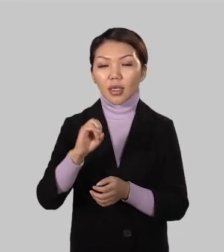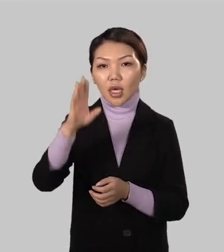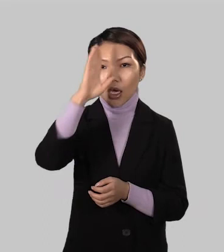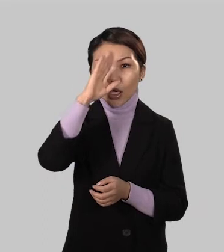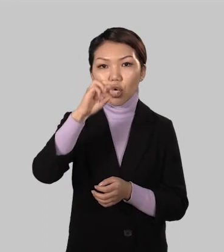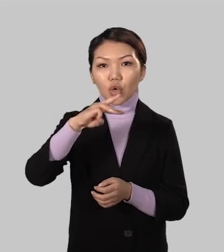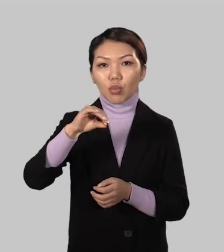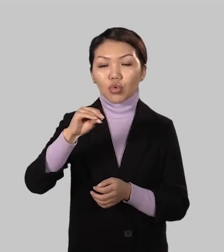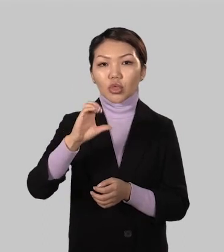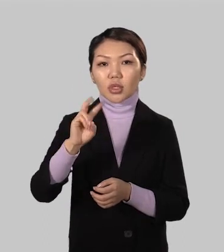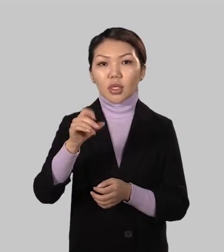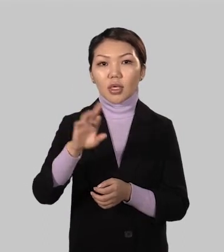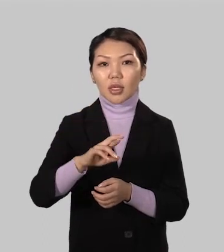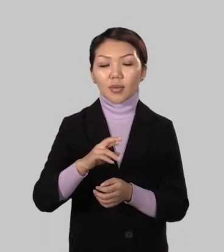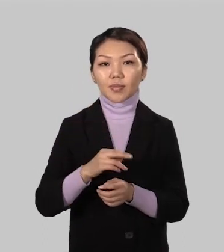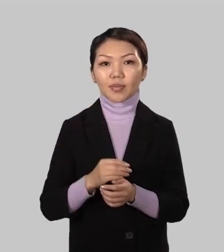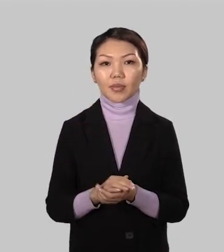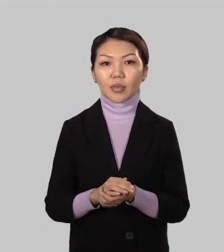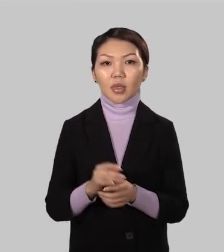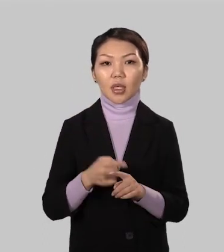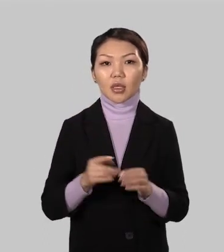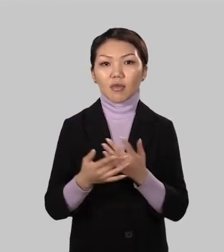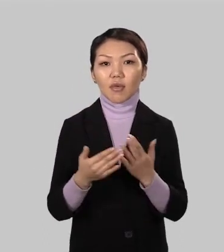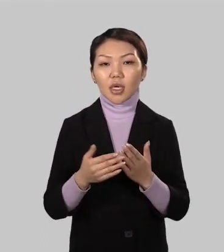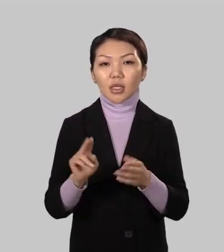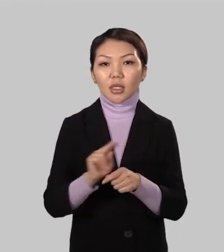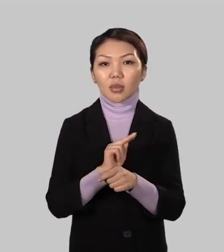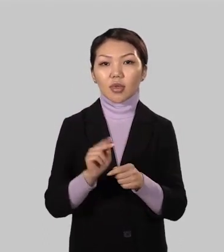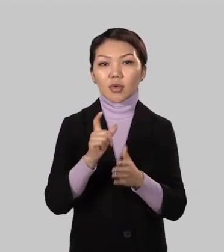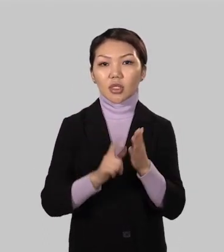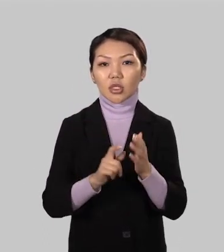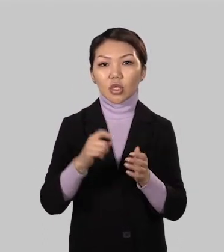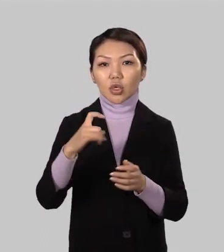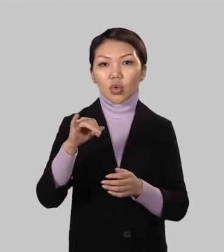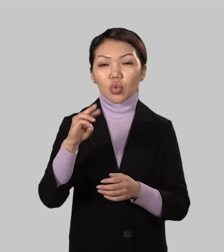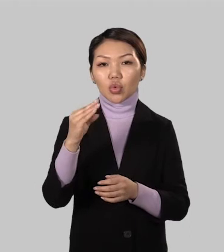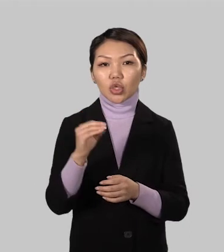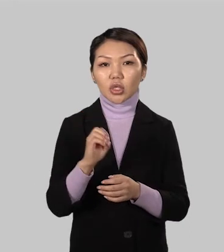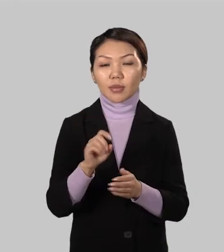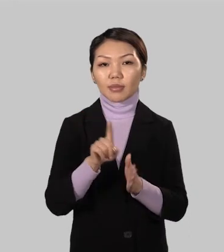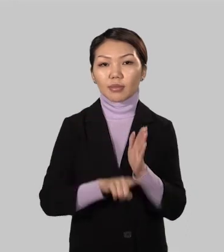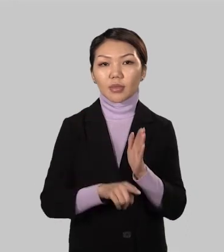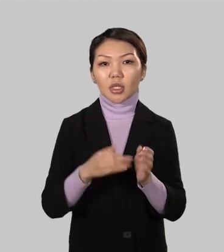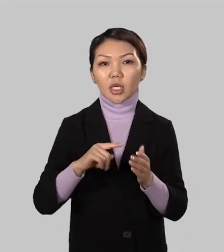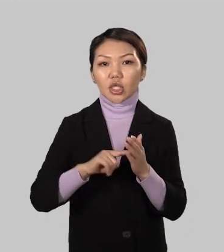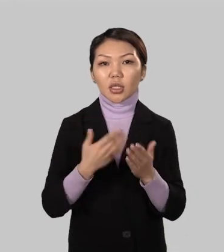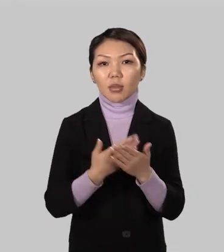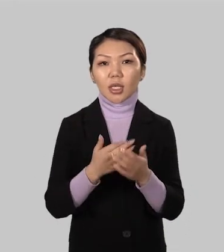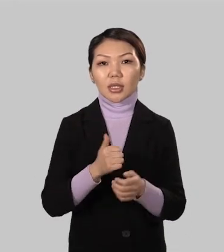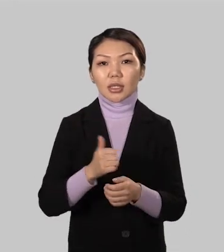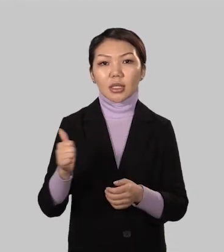текста хуже наша цель показать самые лучшие выступления фигуристов